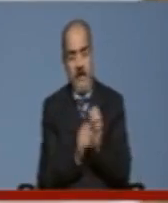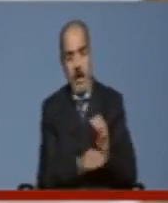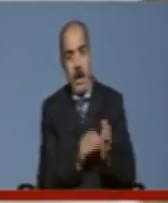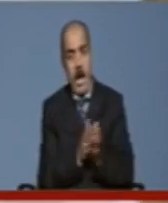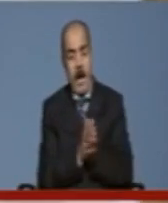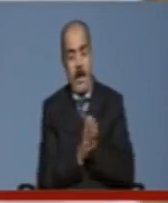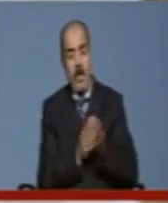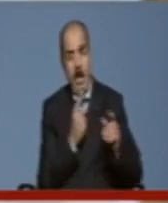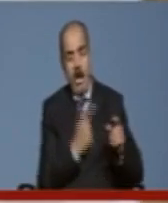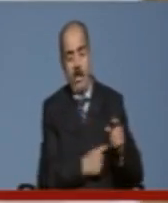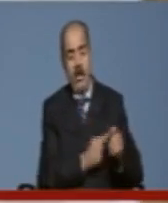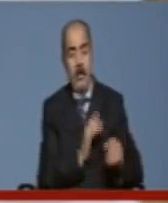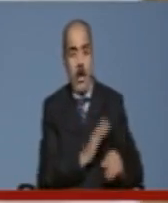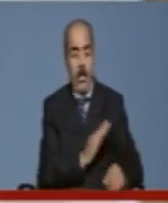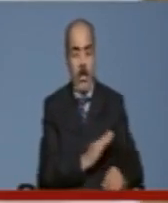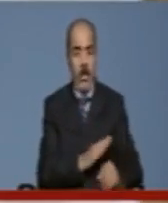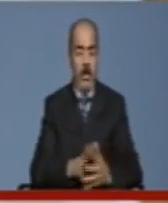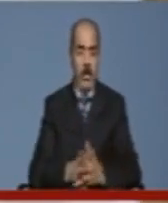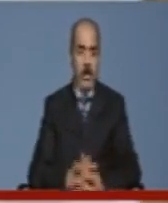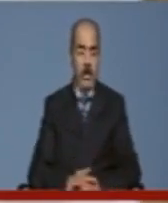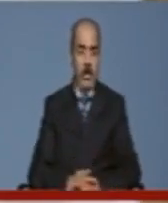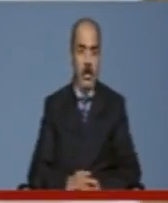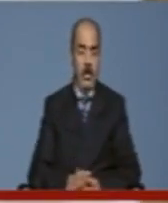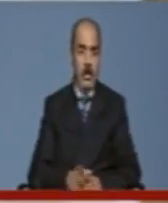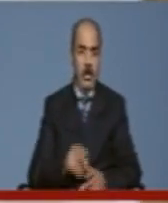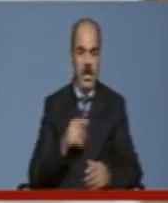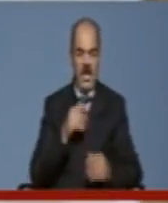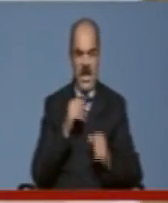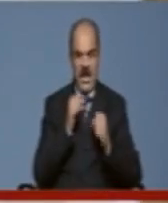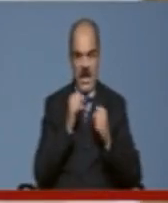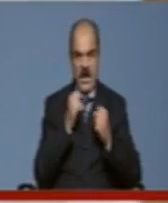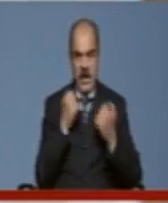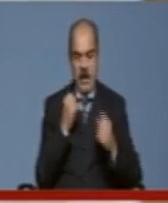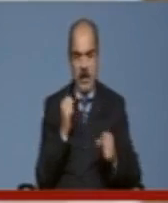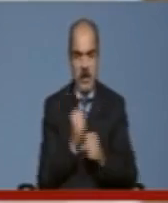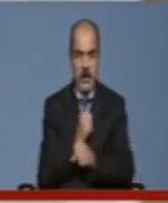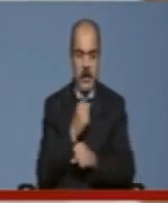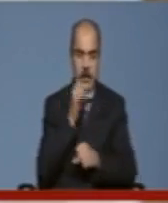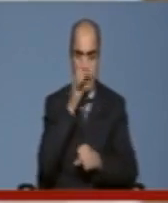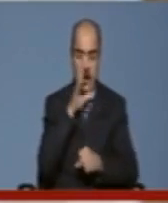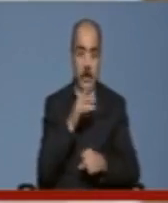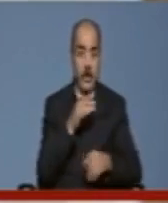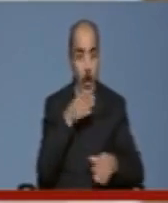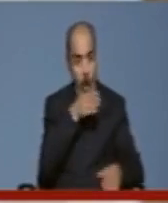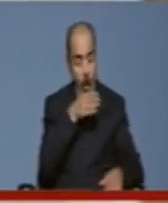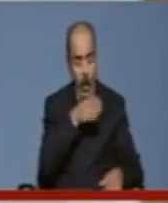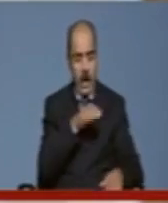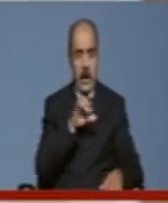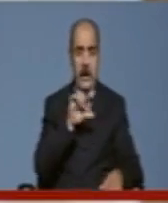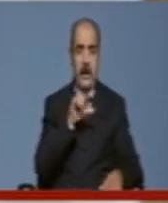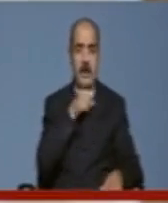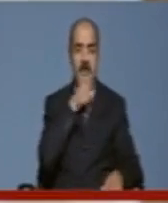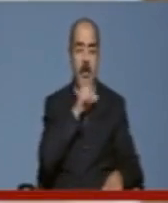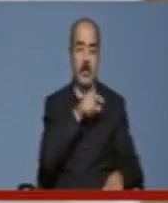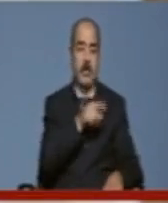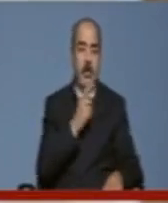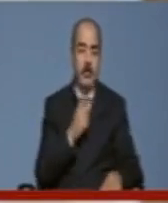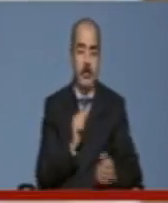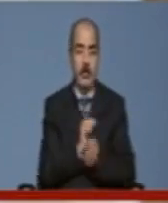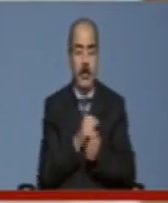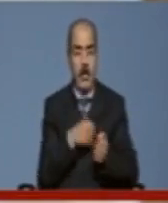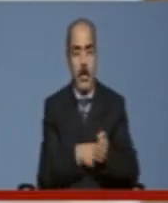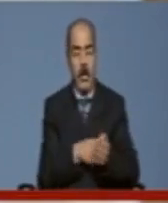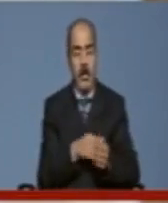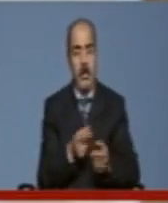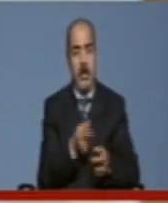حركة حماس اليوم، ولسوء الحظ هناك 9 رهائن من الفرنسيين أو من مزدوجي الجنسية،